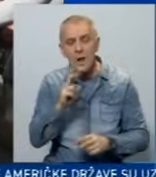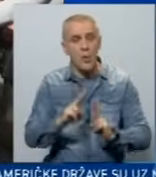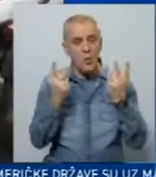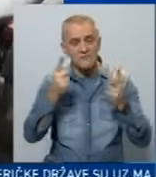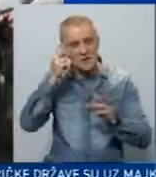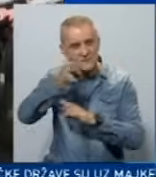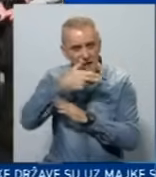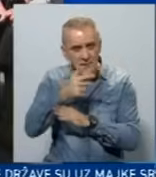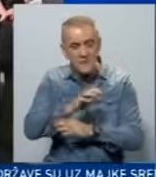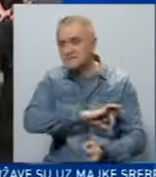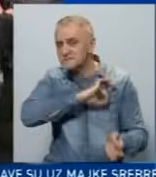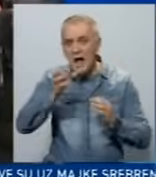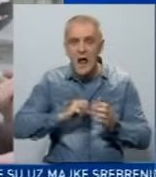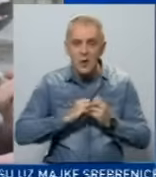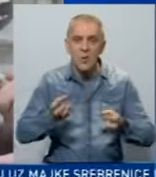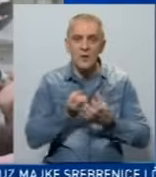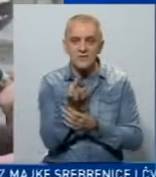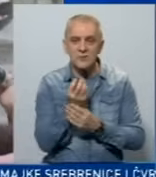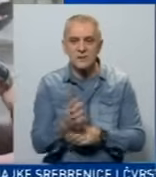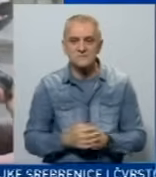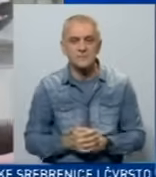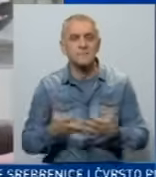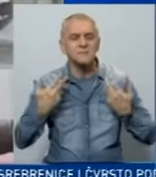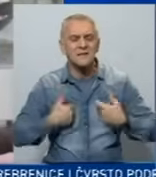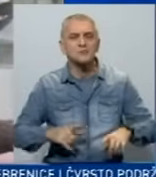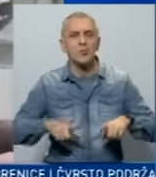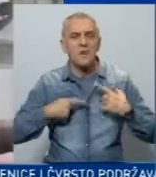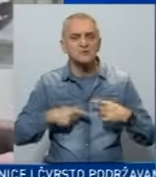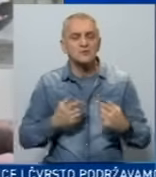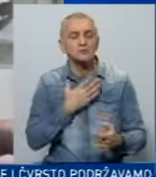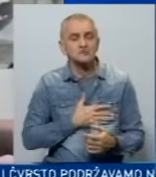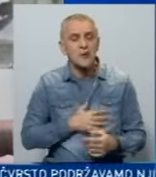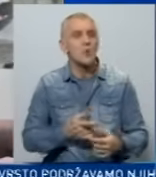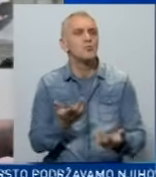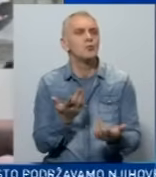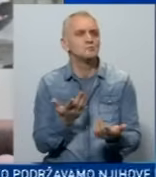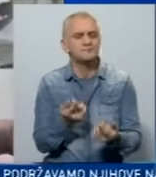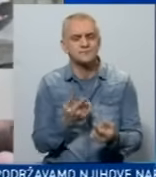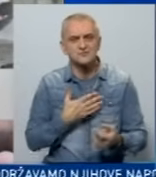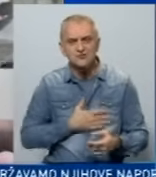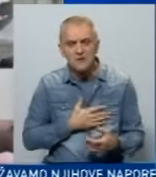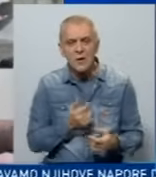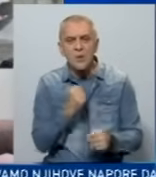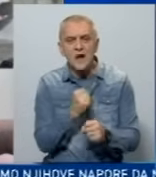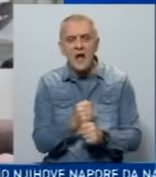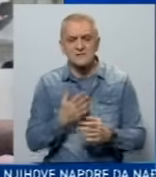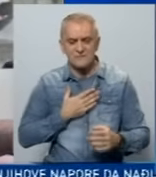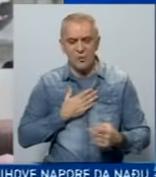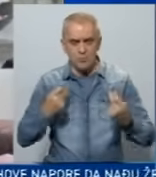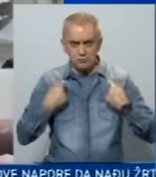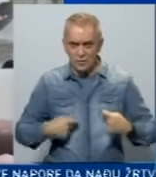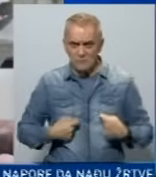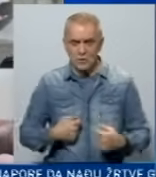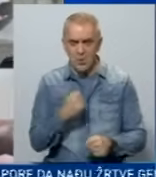snimatelji svakodnevno izvještavaju. Izgubili su život u želji, u namjeri, izvršavajući svoj profesionalni zadatak da